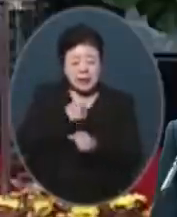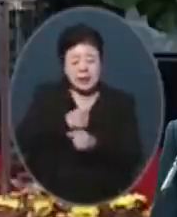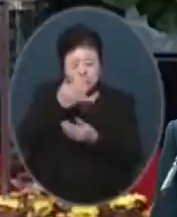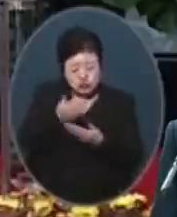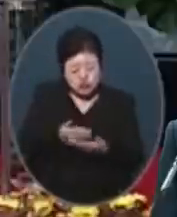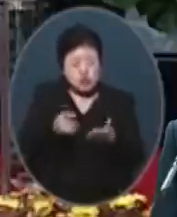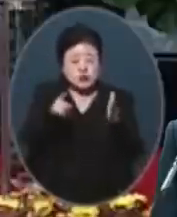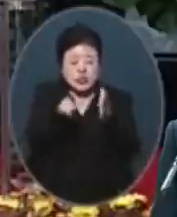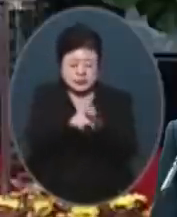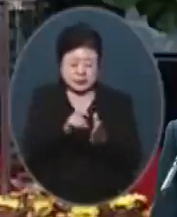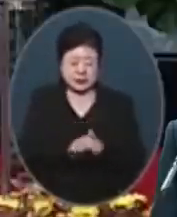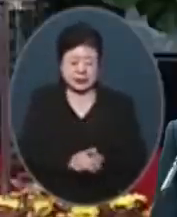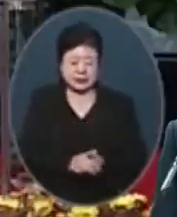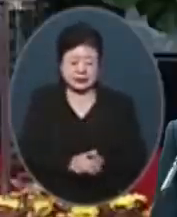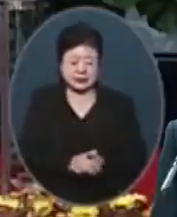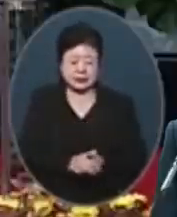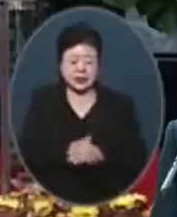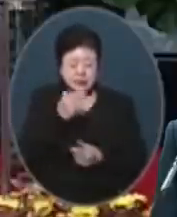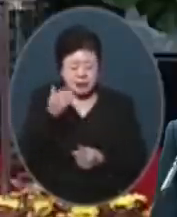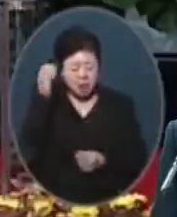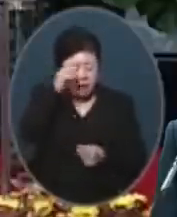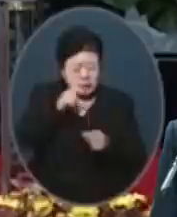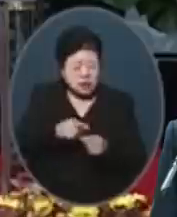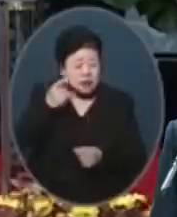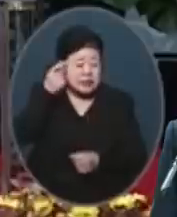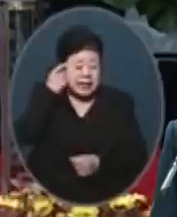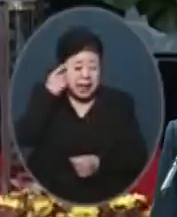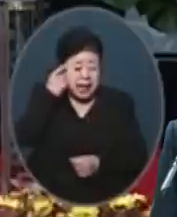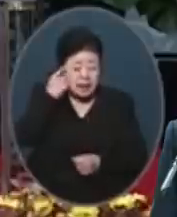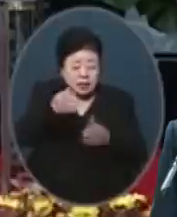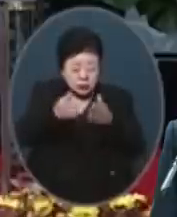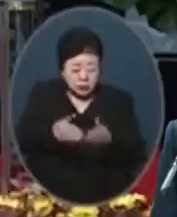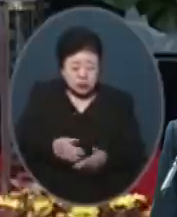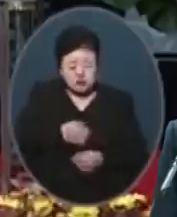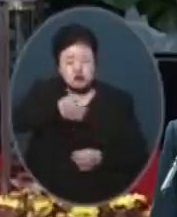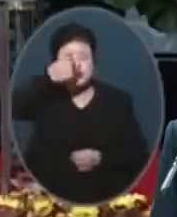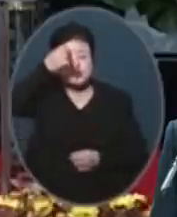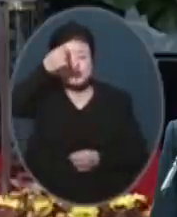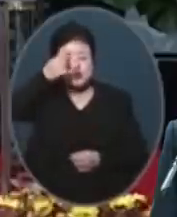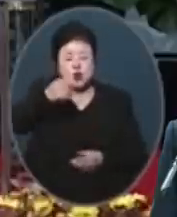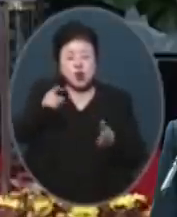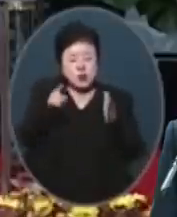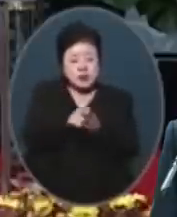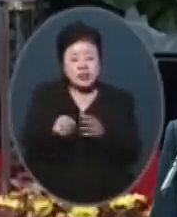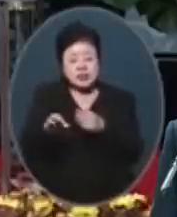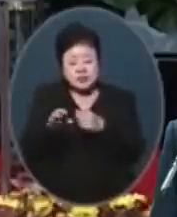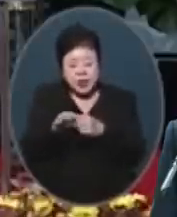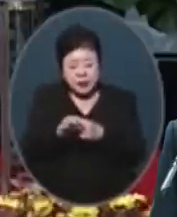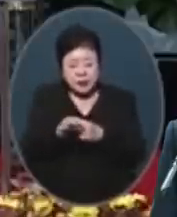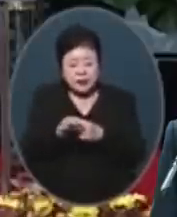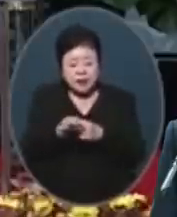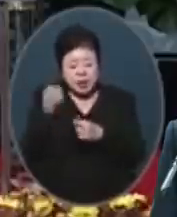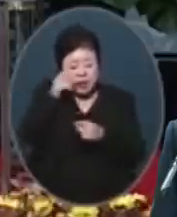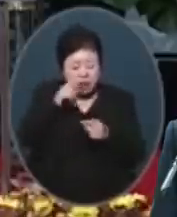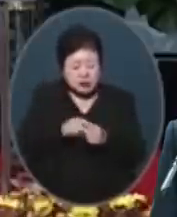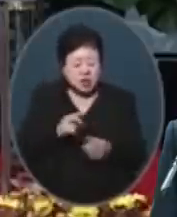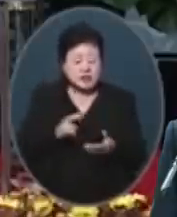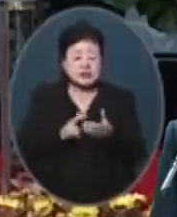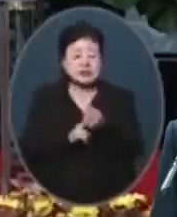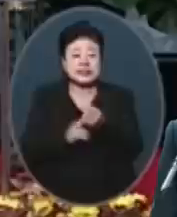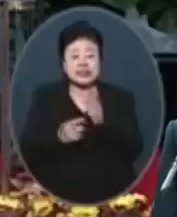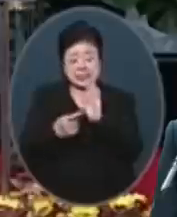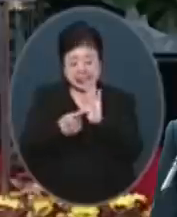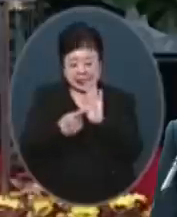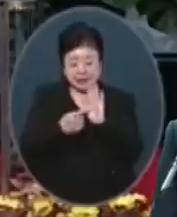위해서 그래요. 영적인 생각을 통해서 꿈꾸고 믿으면 영적인 기적이